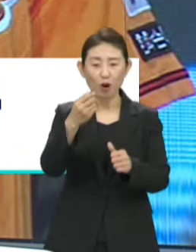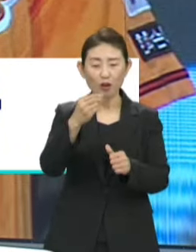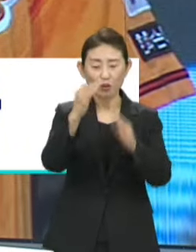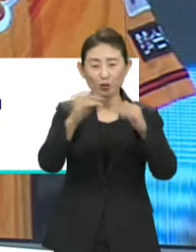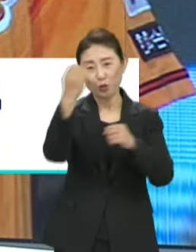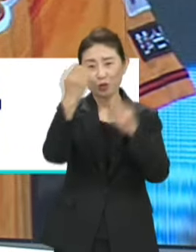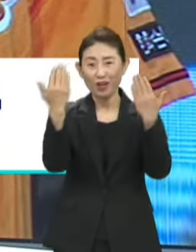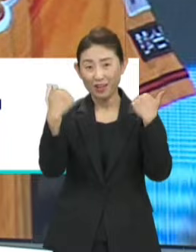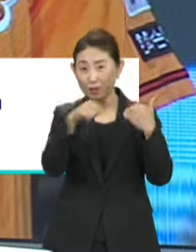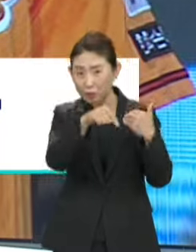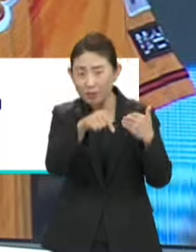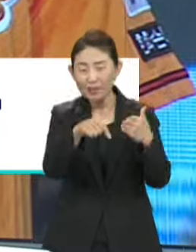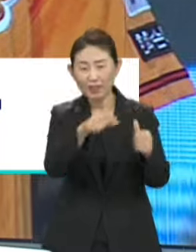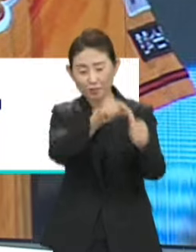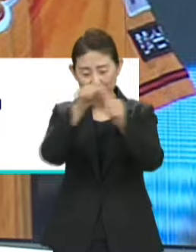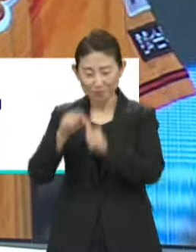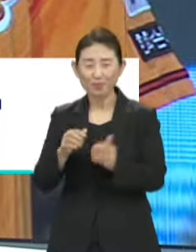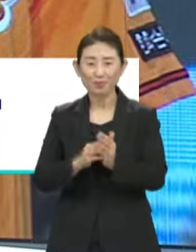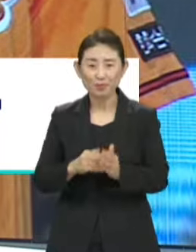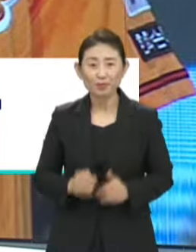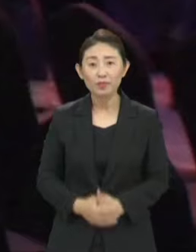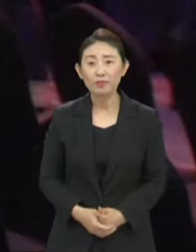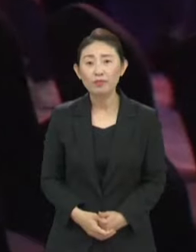안았습니다. 조형준 기자입니다.